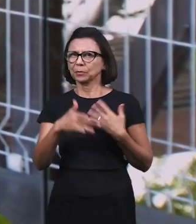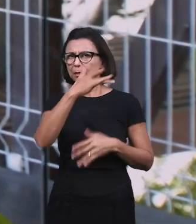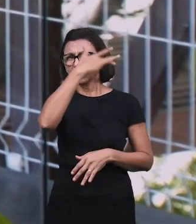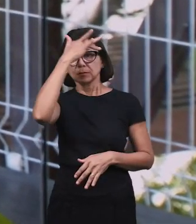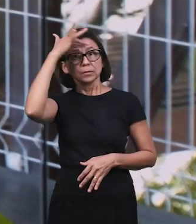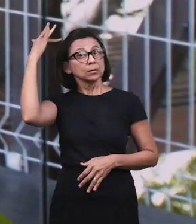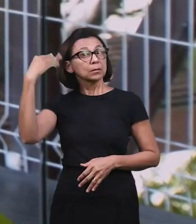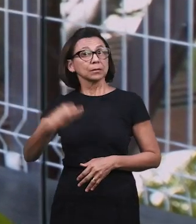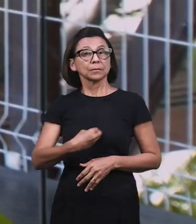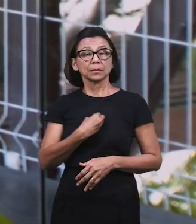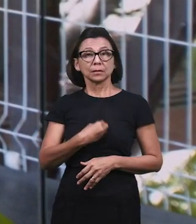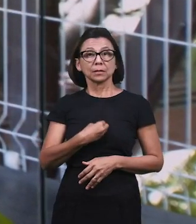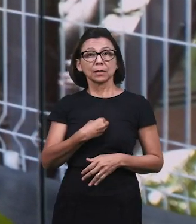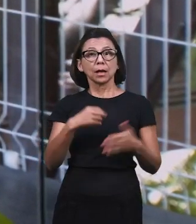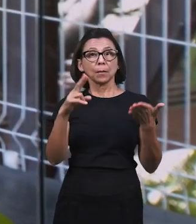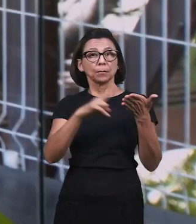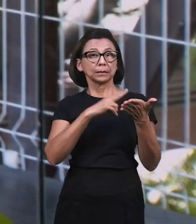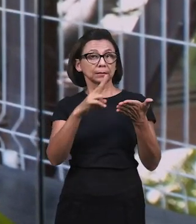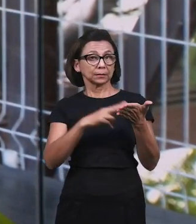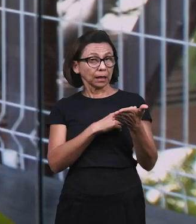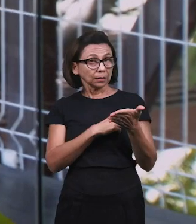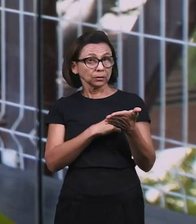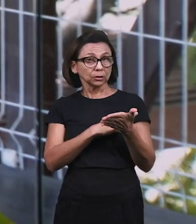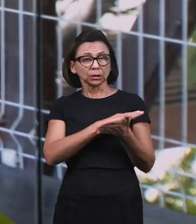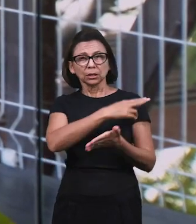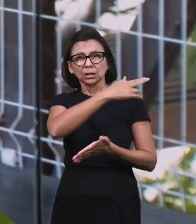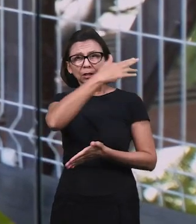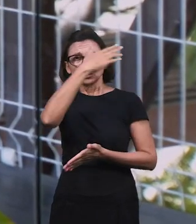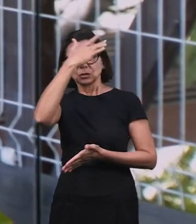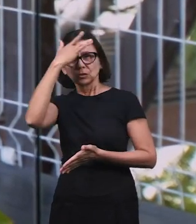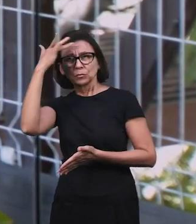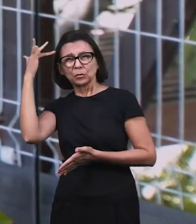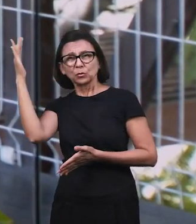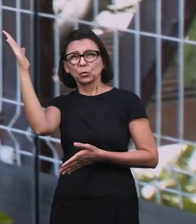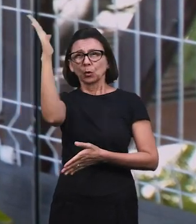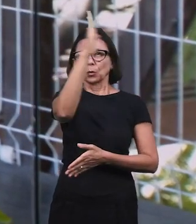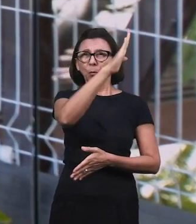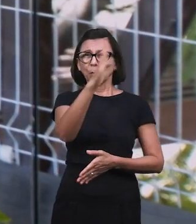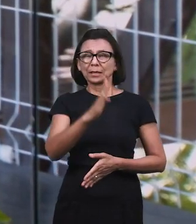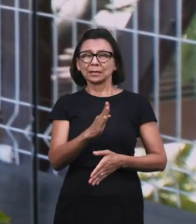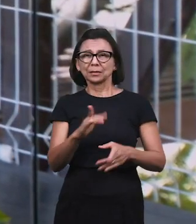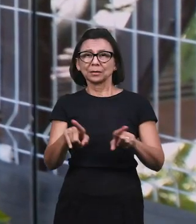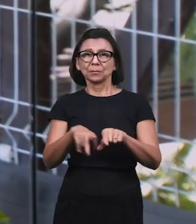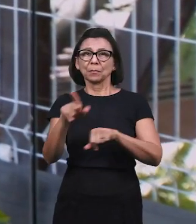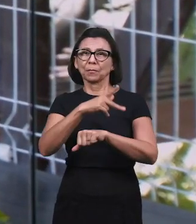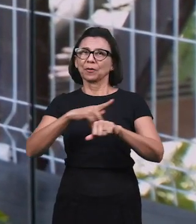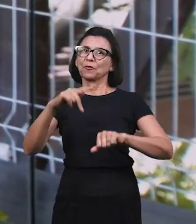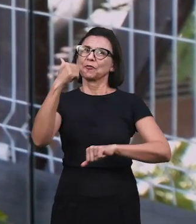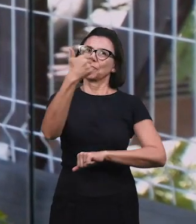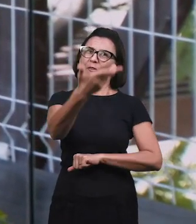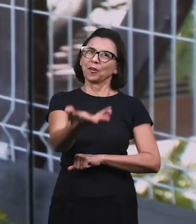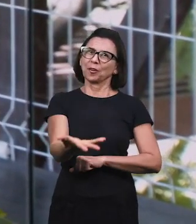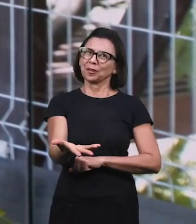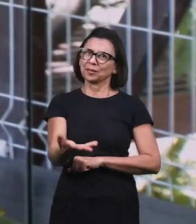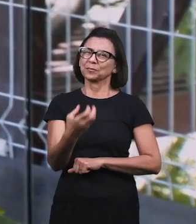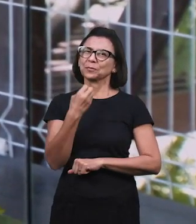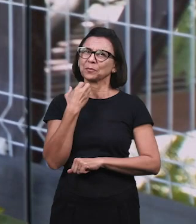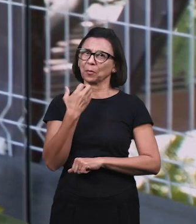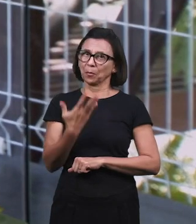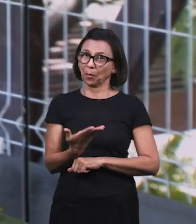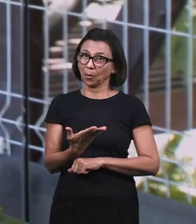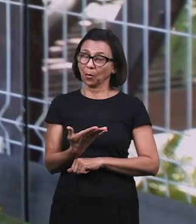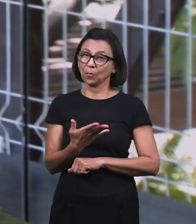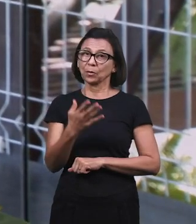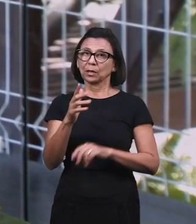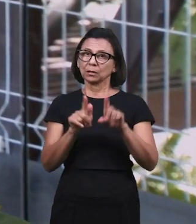et messages envoyés des personnes de tout le Brésil et aussi de l'étranger. Cela nous réjouit beaucoup. Votre